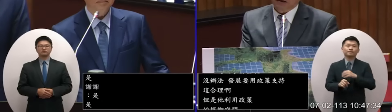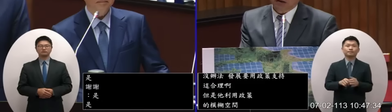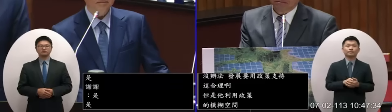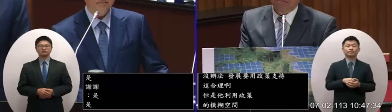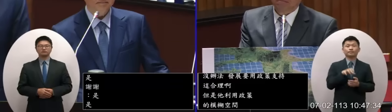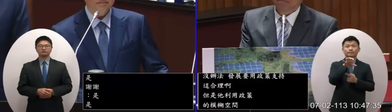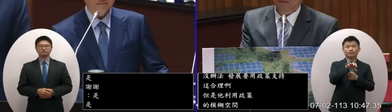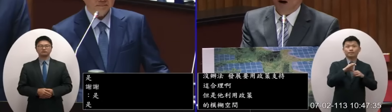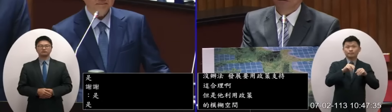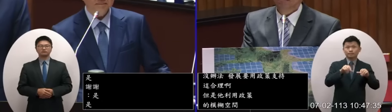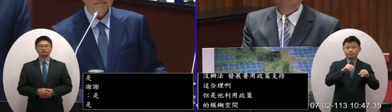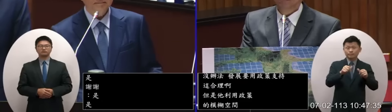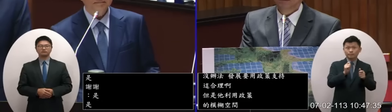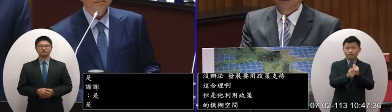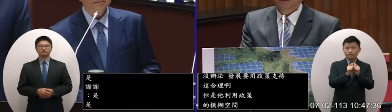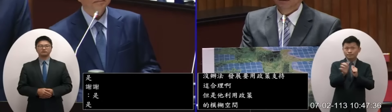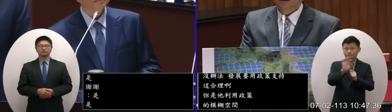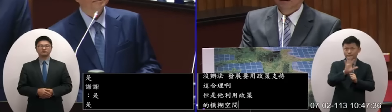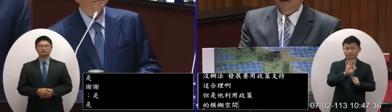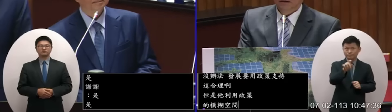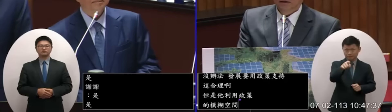长，好，